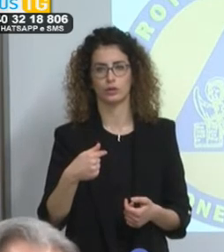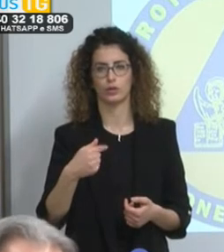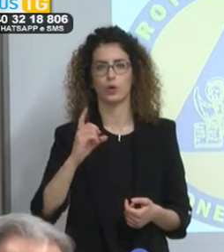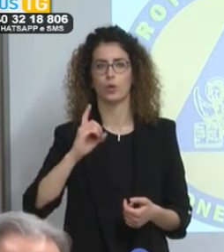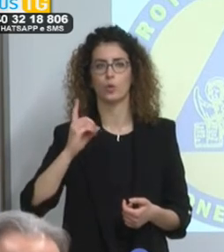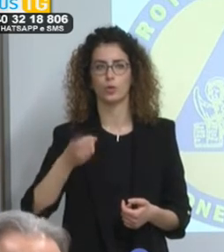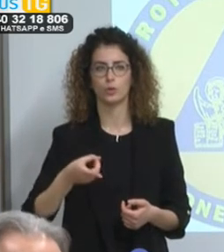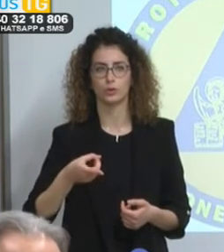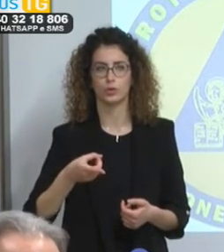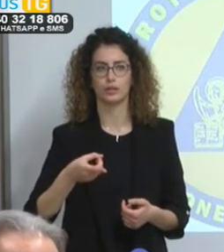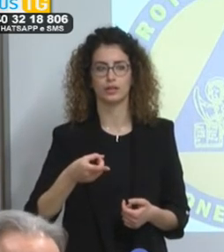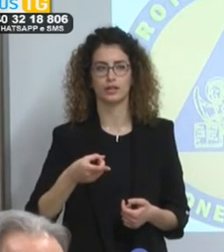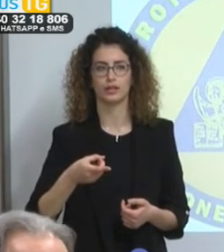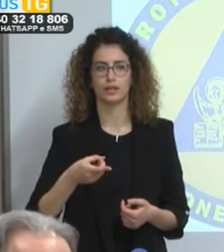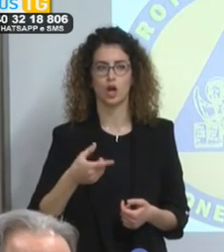Guidone, Salmaso.